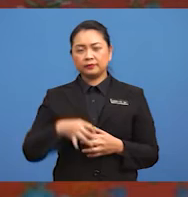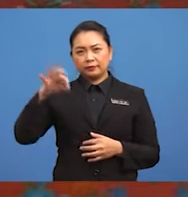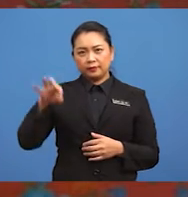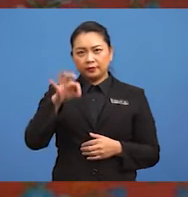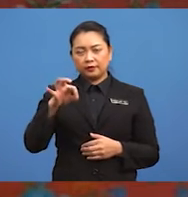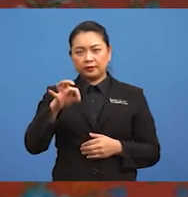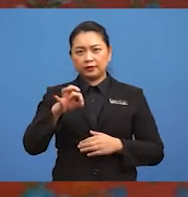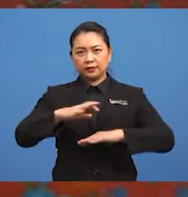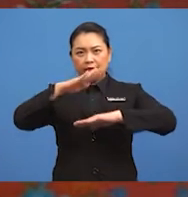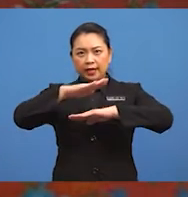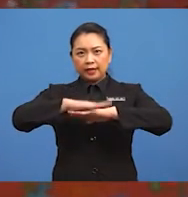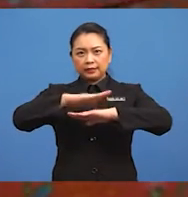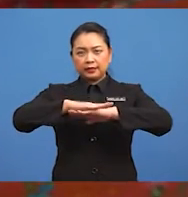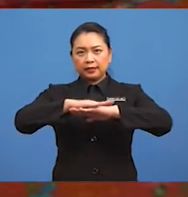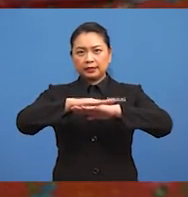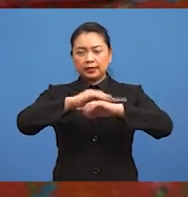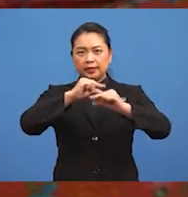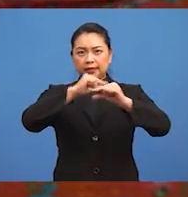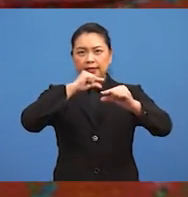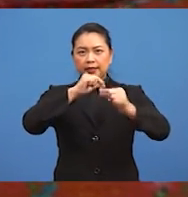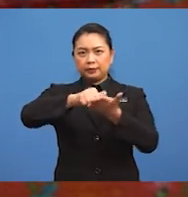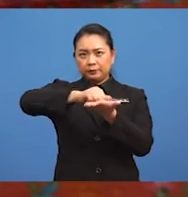Jahit di atas garisan pemadan.